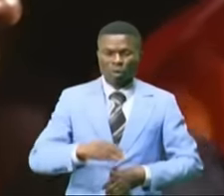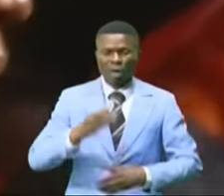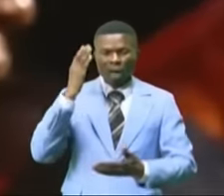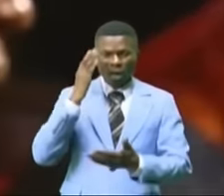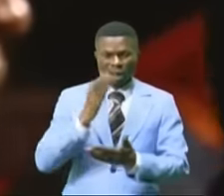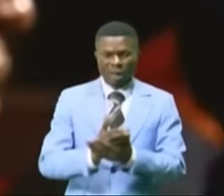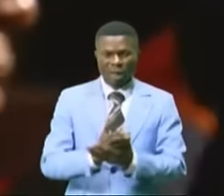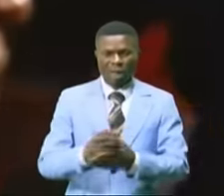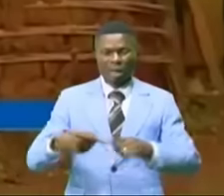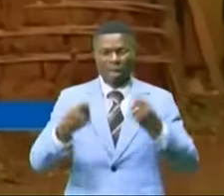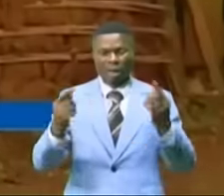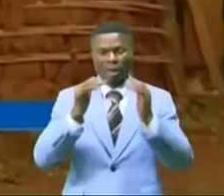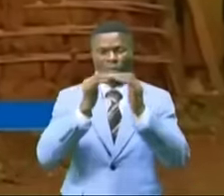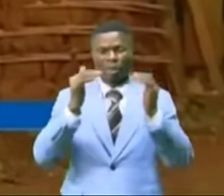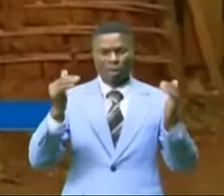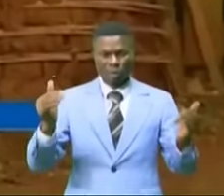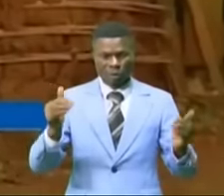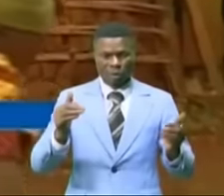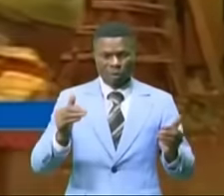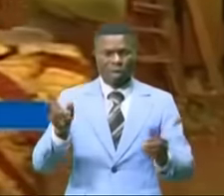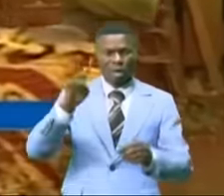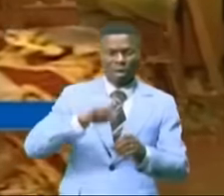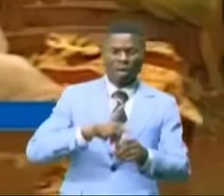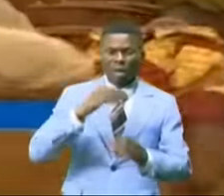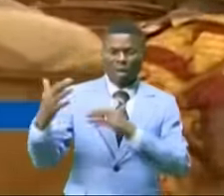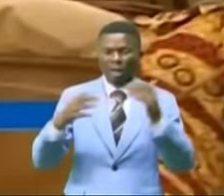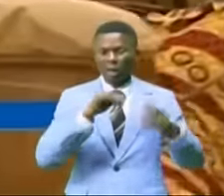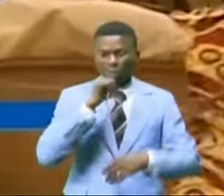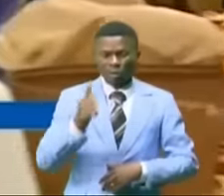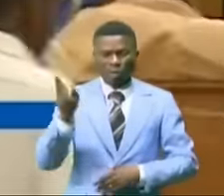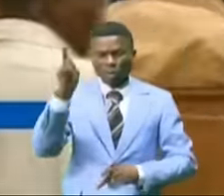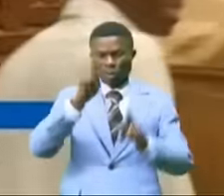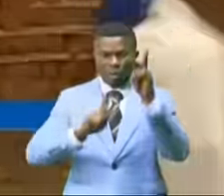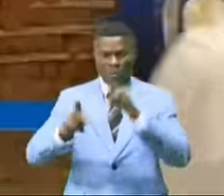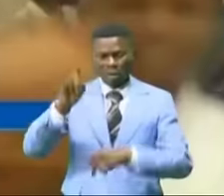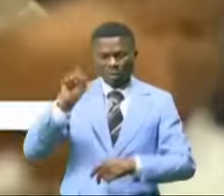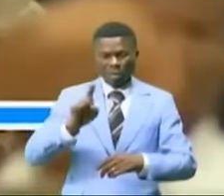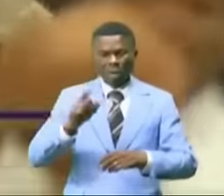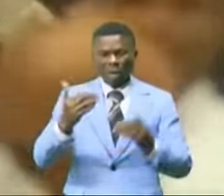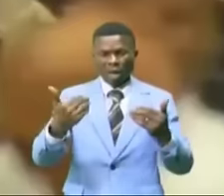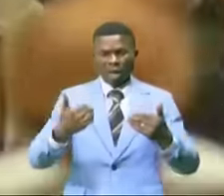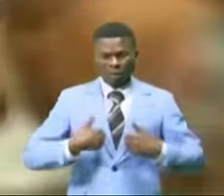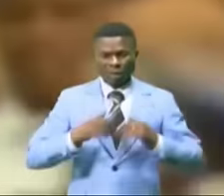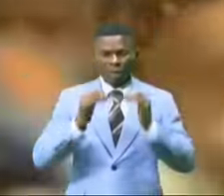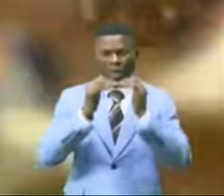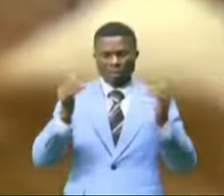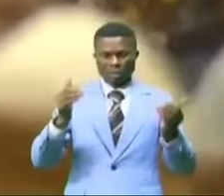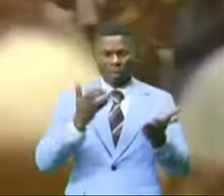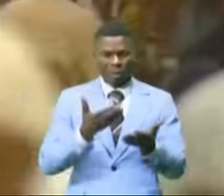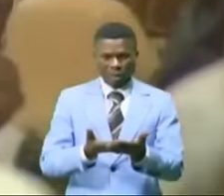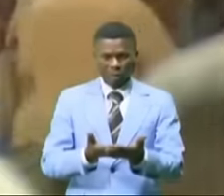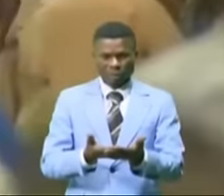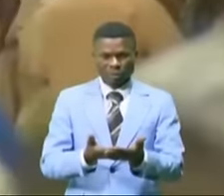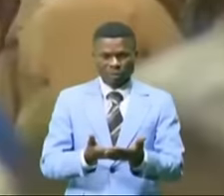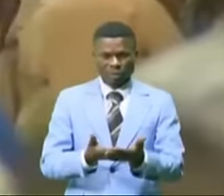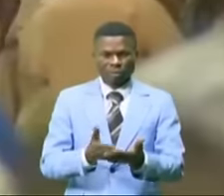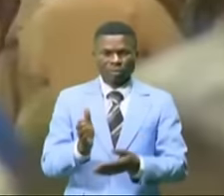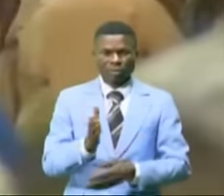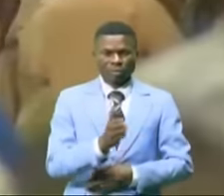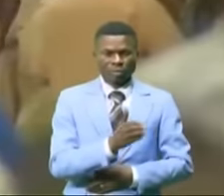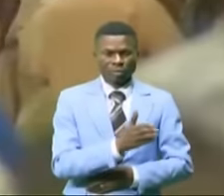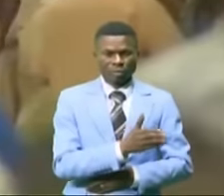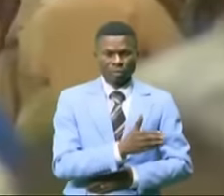décourager les ennemis de la paix. Non à la guerre, clame la population congolaise tout entière.